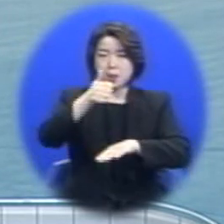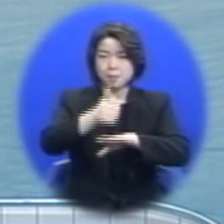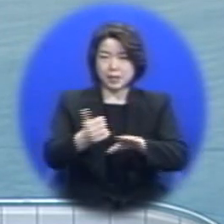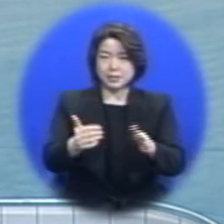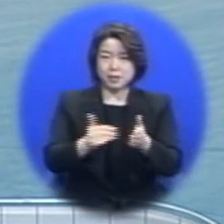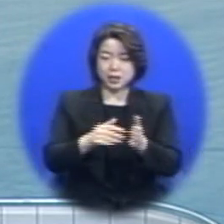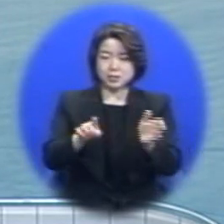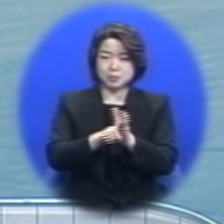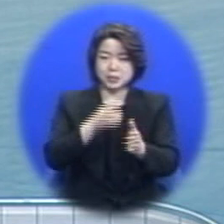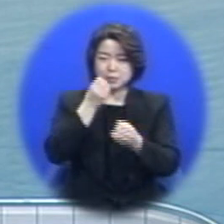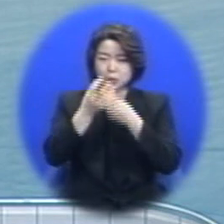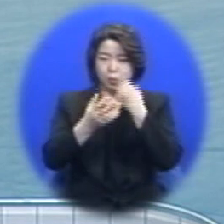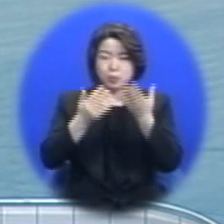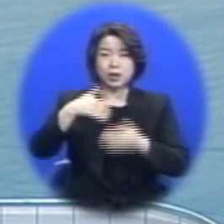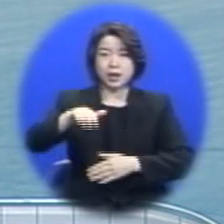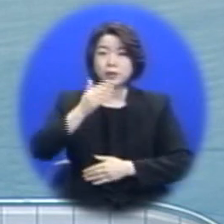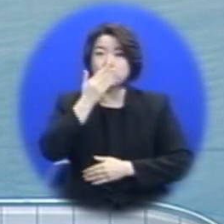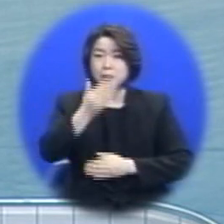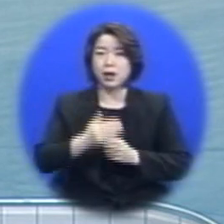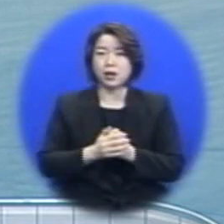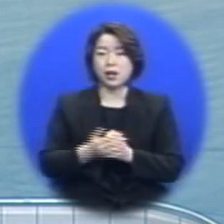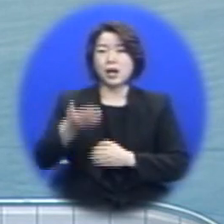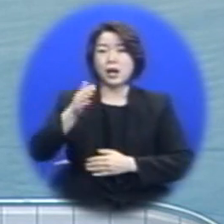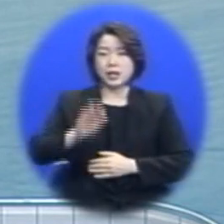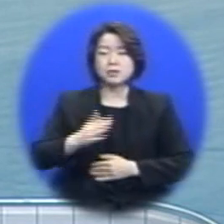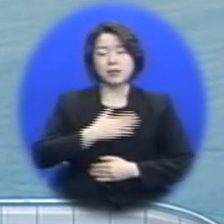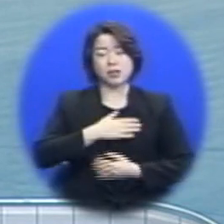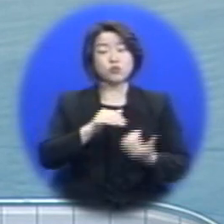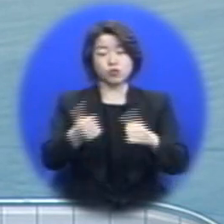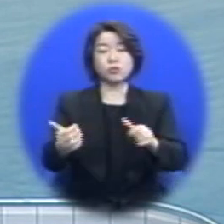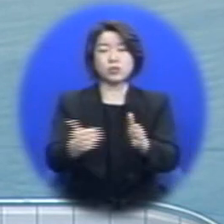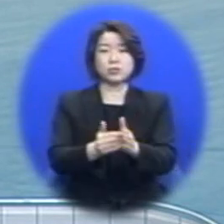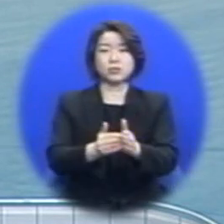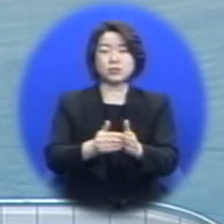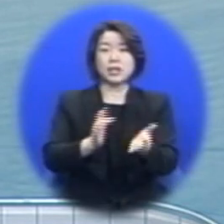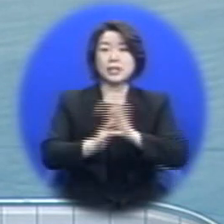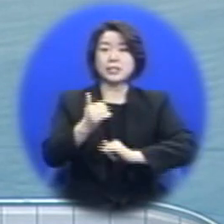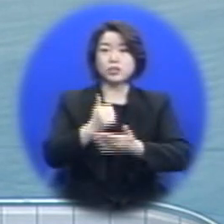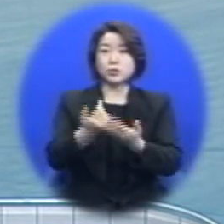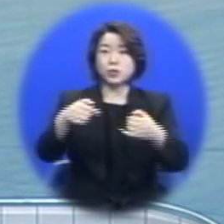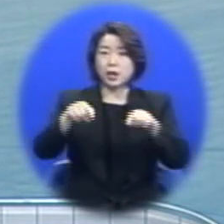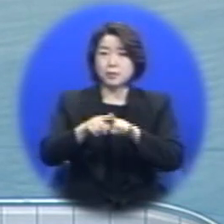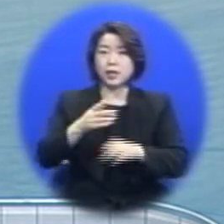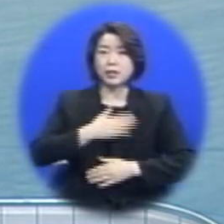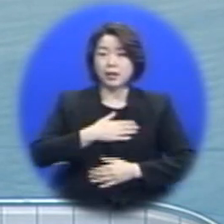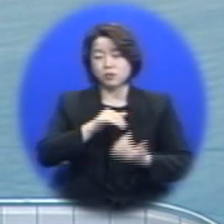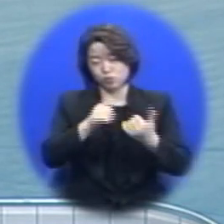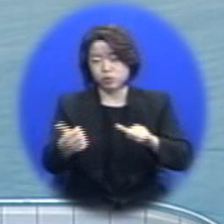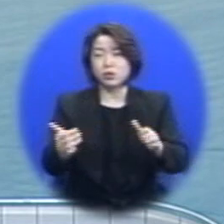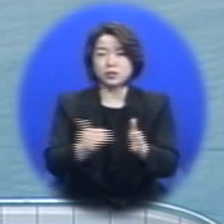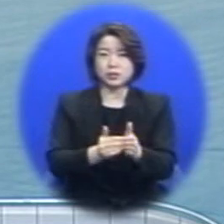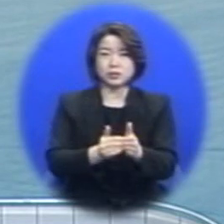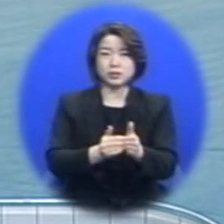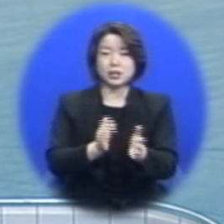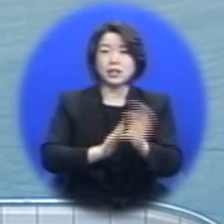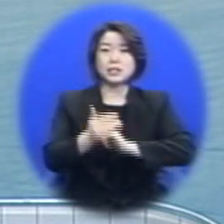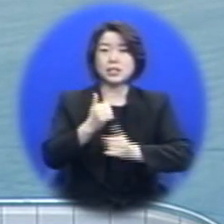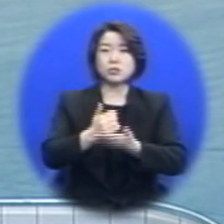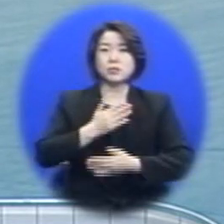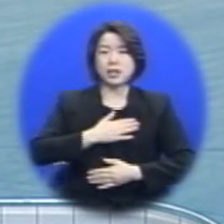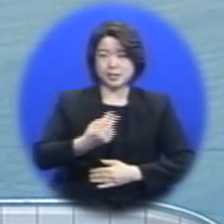고백으로 나아갑니다. 그러나 나는 죽었어. 예수님과 함께 나는 이미 죽었어. 예수님이 내